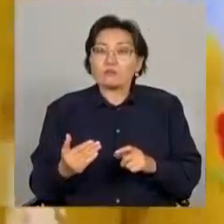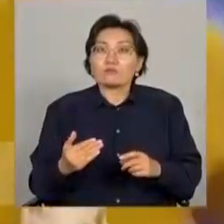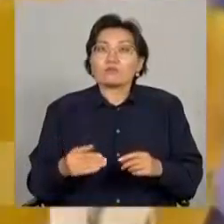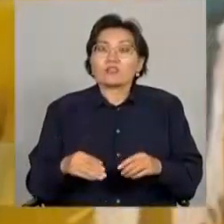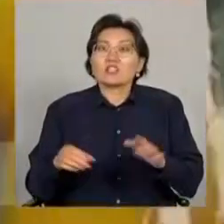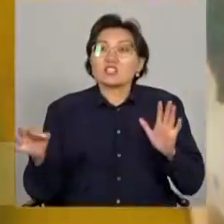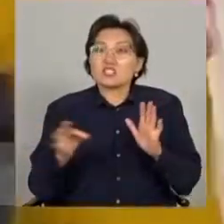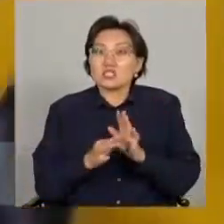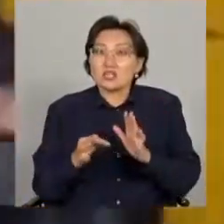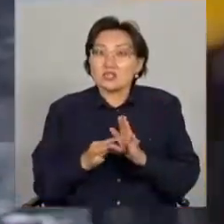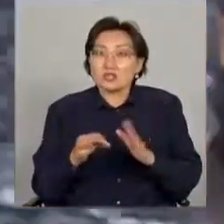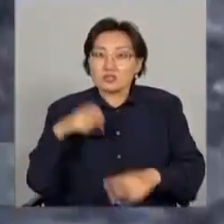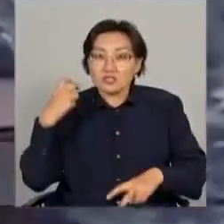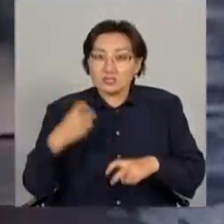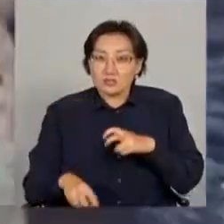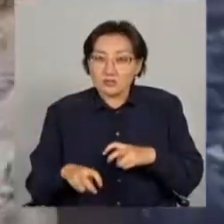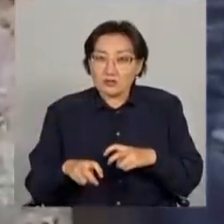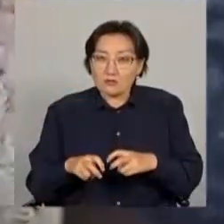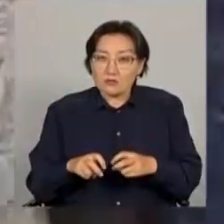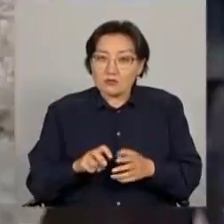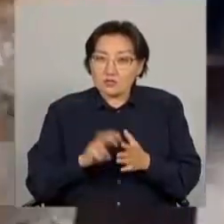сындырып сыртқа ұмтылды.